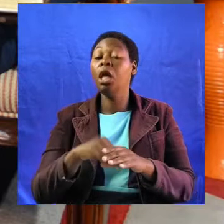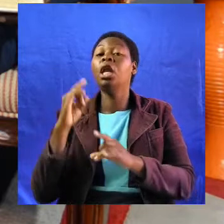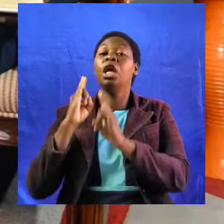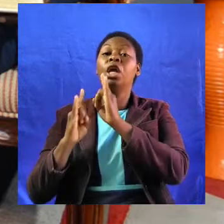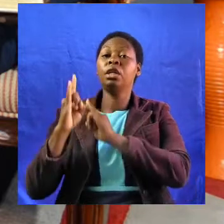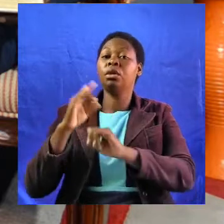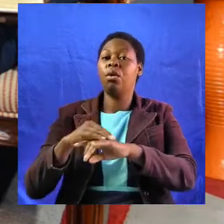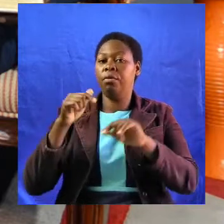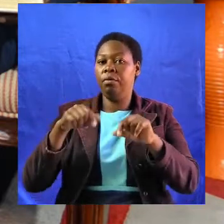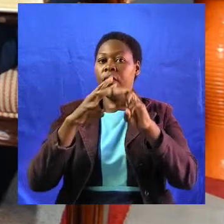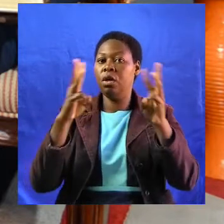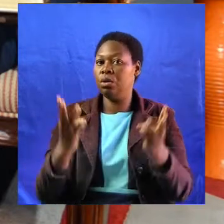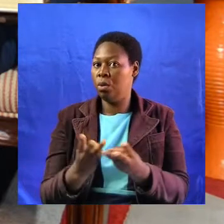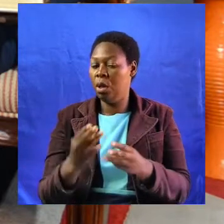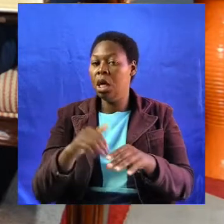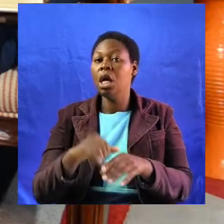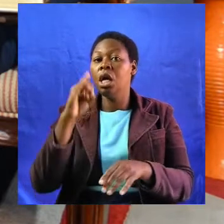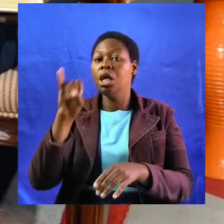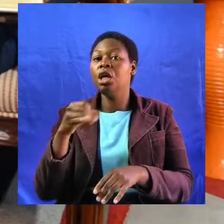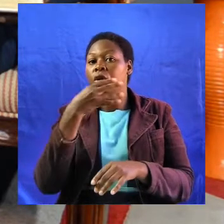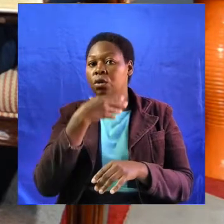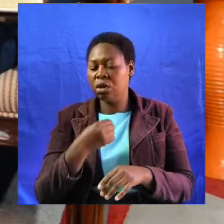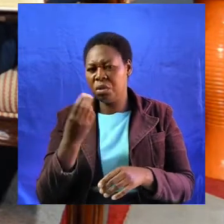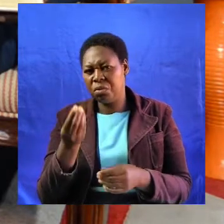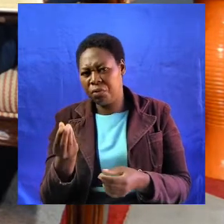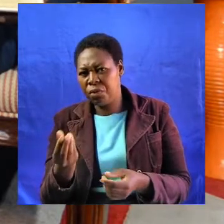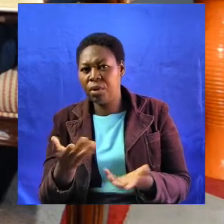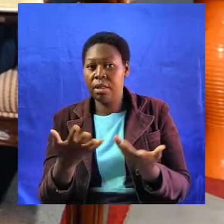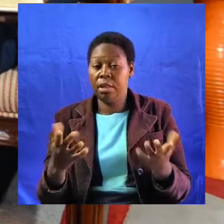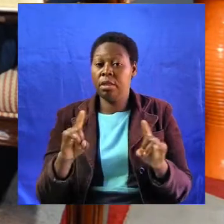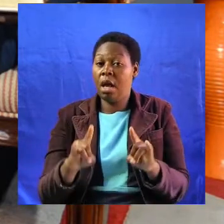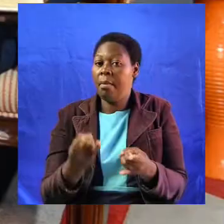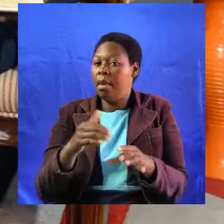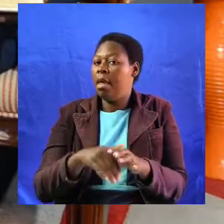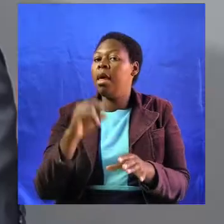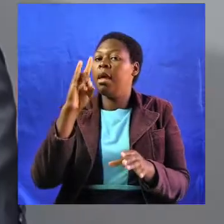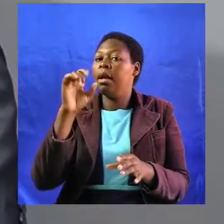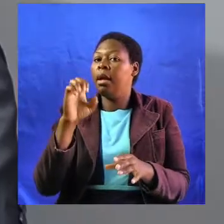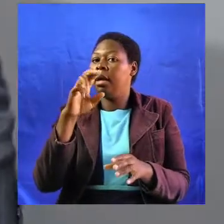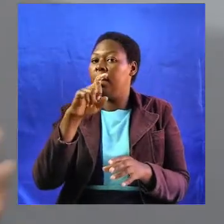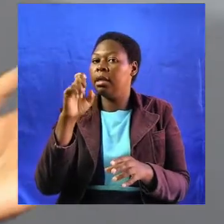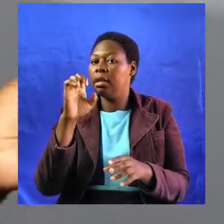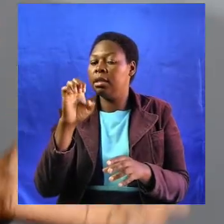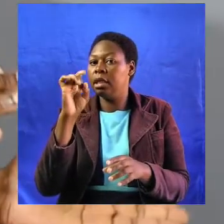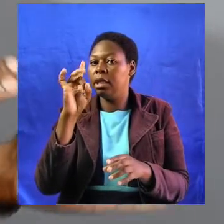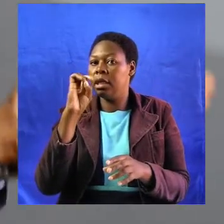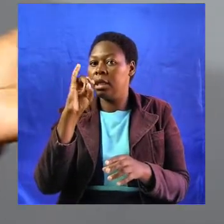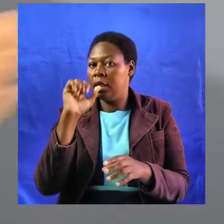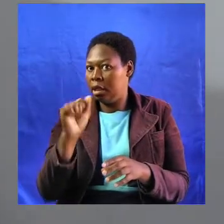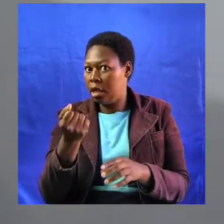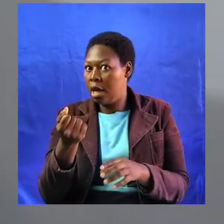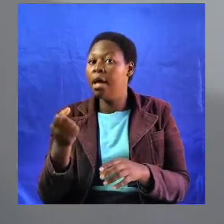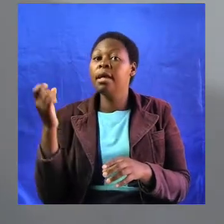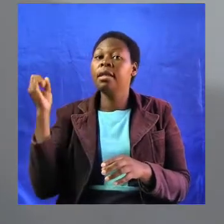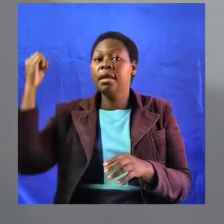kwaJudha takaona zvishoma zvakaitwa naMwari kuna Hezekia paakarwara akaporeswa mumvuri wezuva ukadzoka